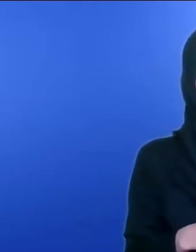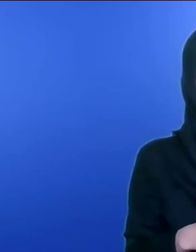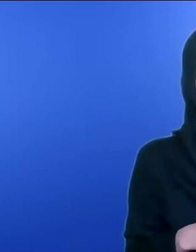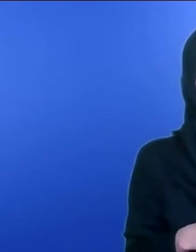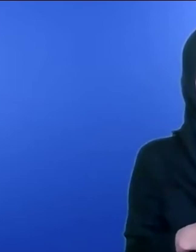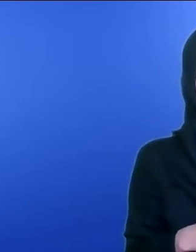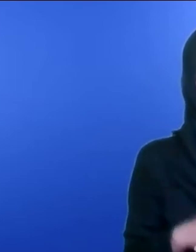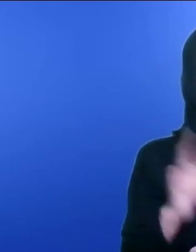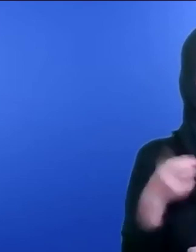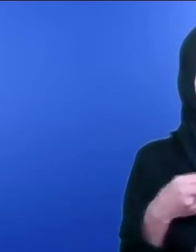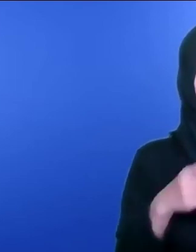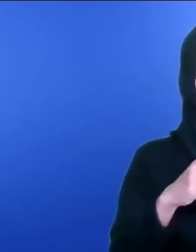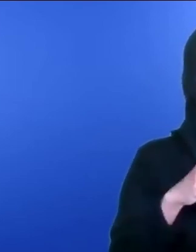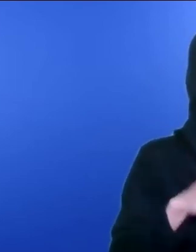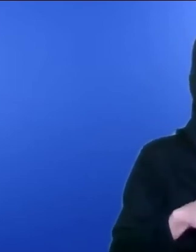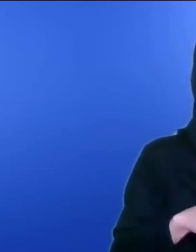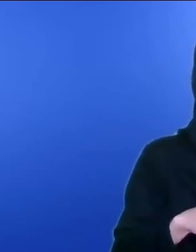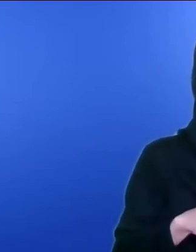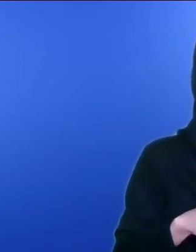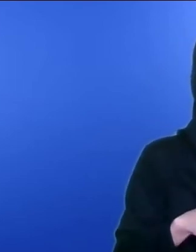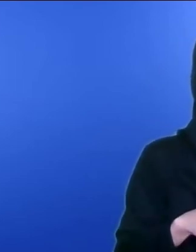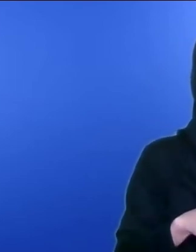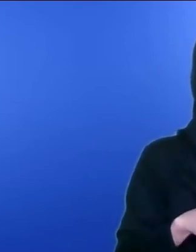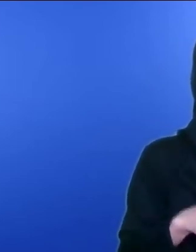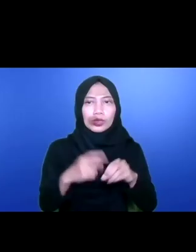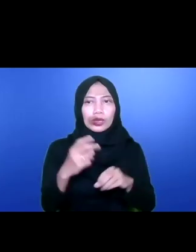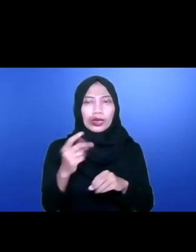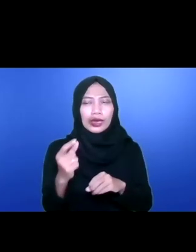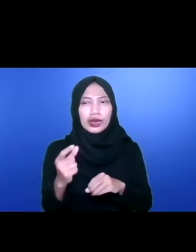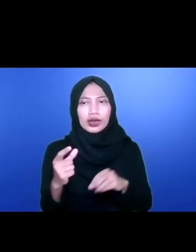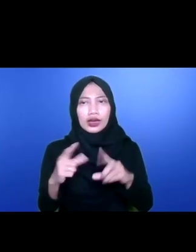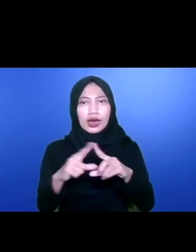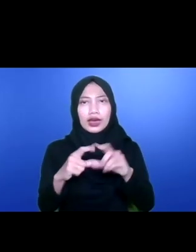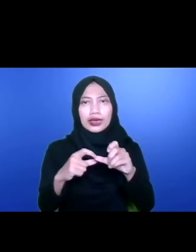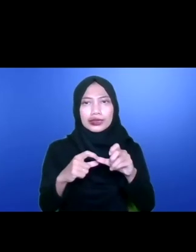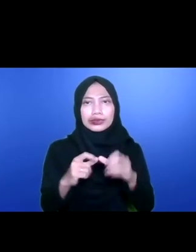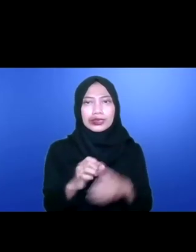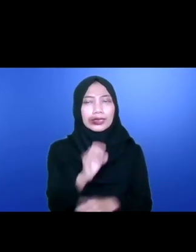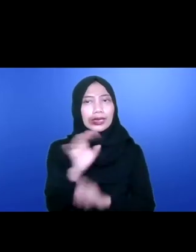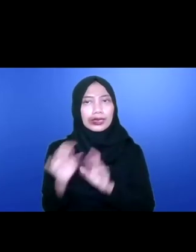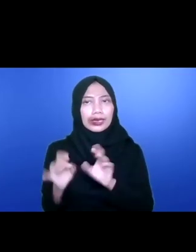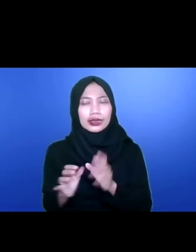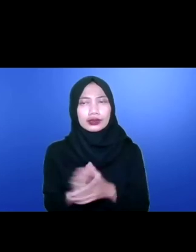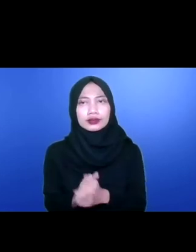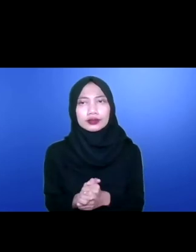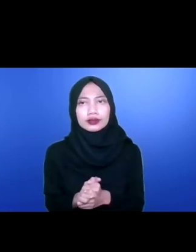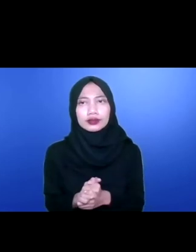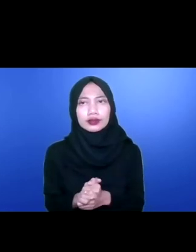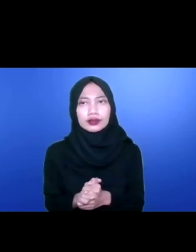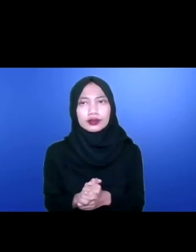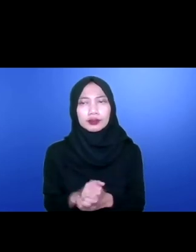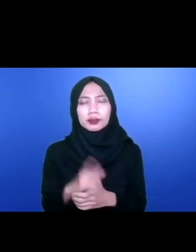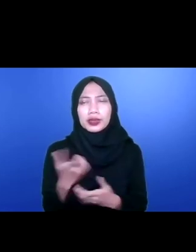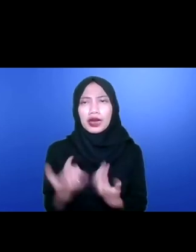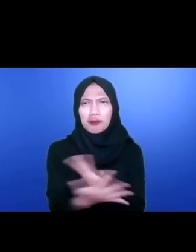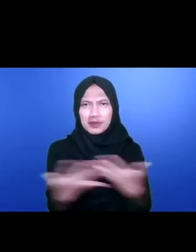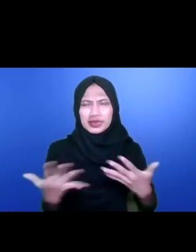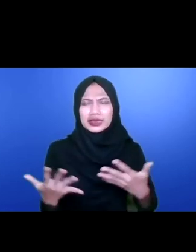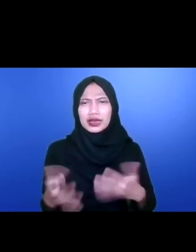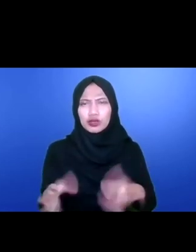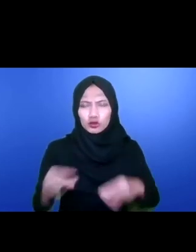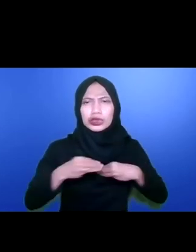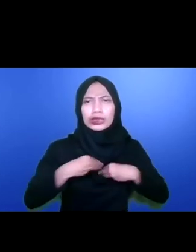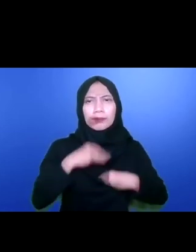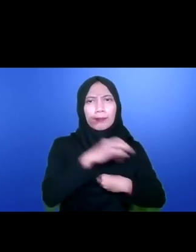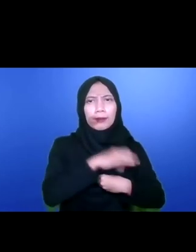seperti QRIS, QRIS, dan BI Fast, agar lebih memberikan manfaat kepada masyarakat yang lebih luas,